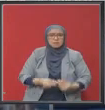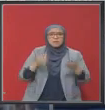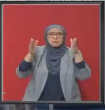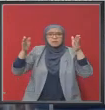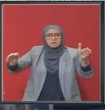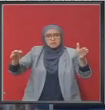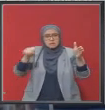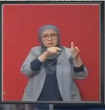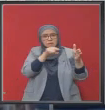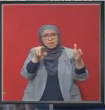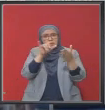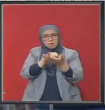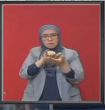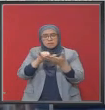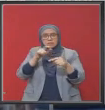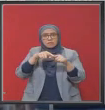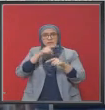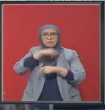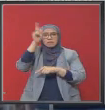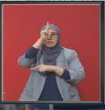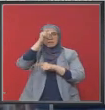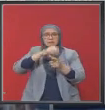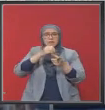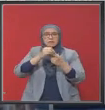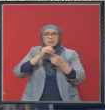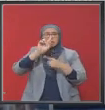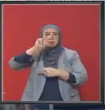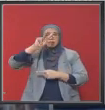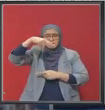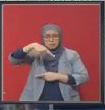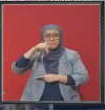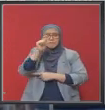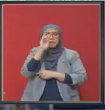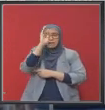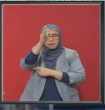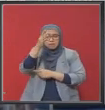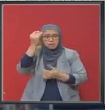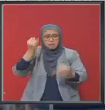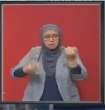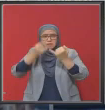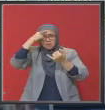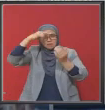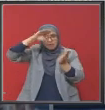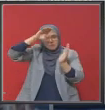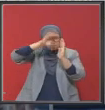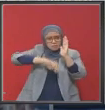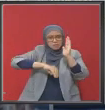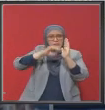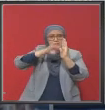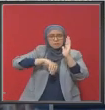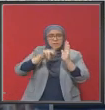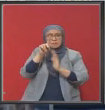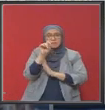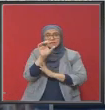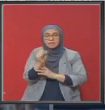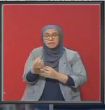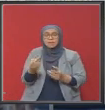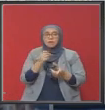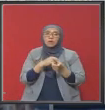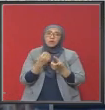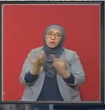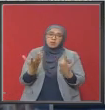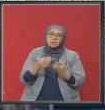Adakah kerajaan kementerian pendidikan tinggi akan mempertimbangkan untuk mengurangkan kos tersebut yang sebaiknya